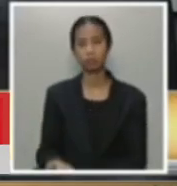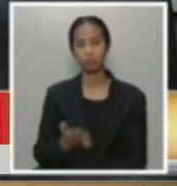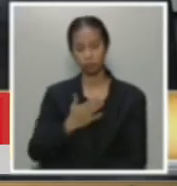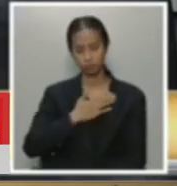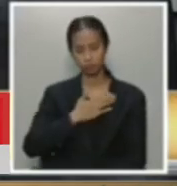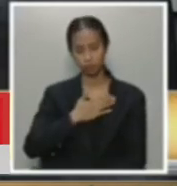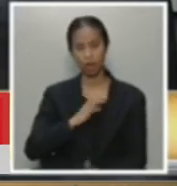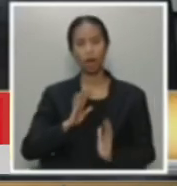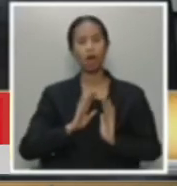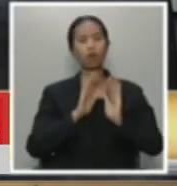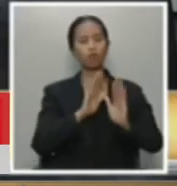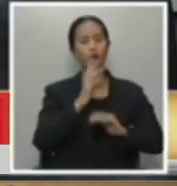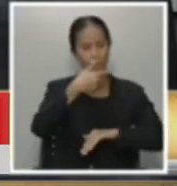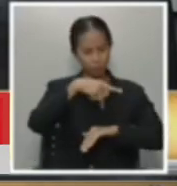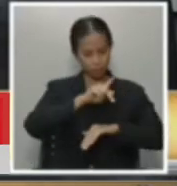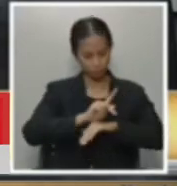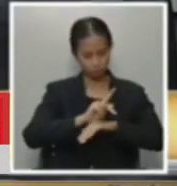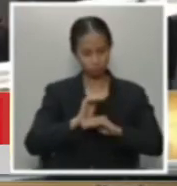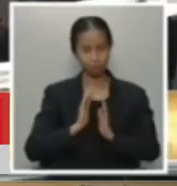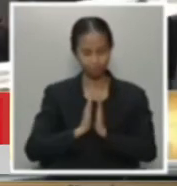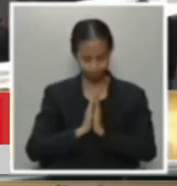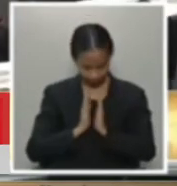ก็มาเรียนท่านประธานเท่านี้ครับขอบพระคุณครับ